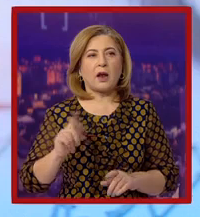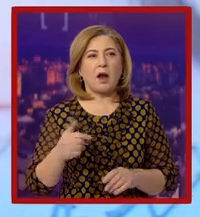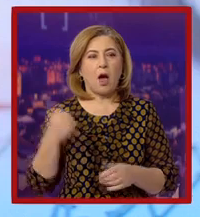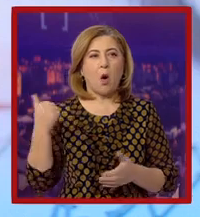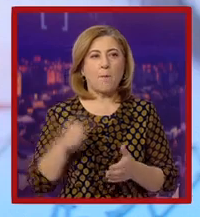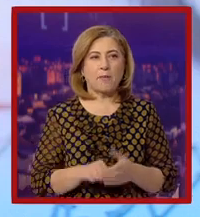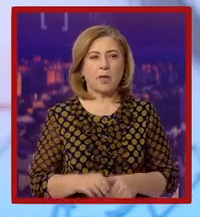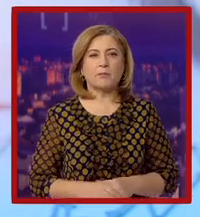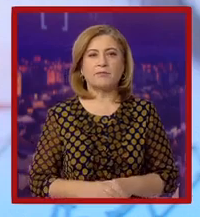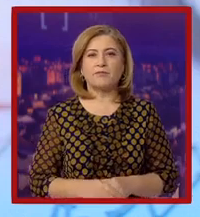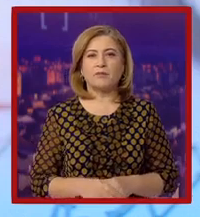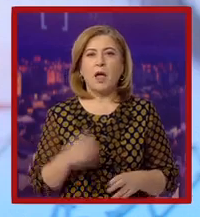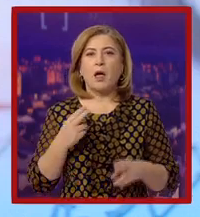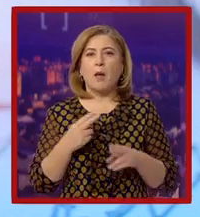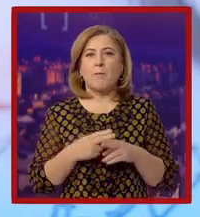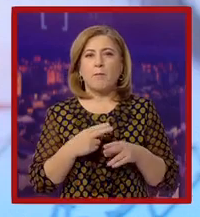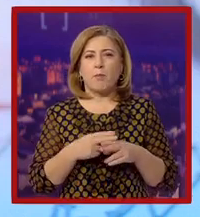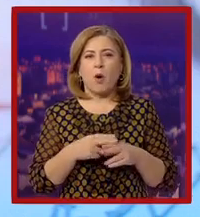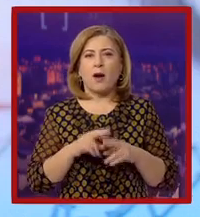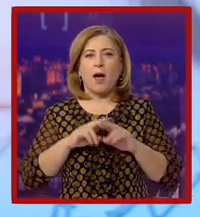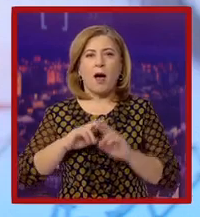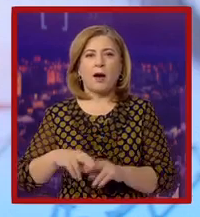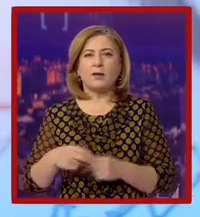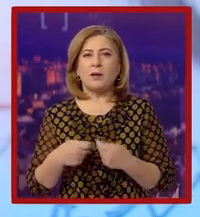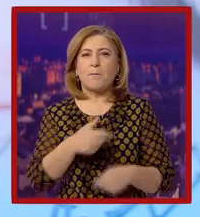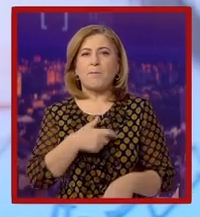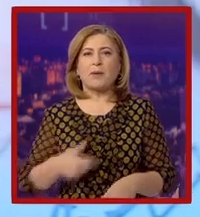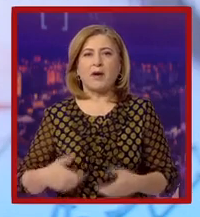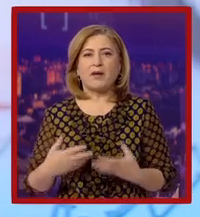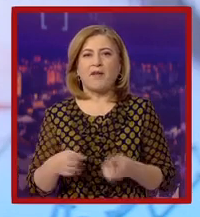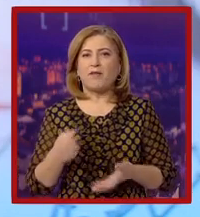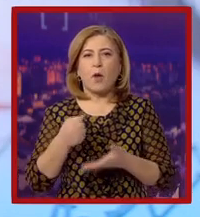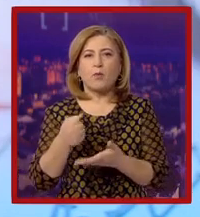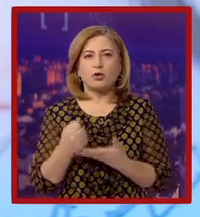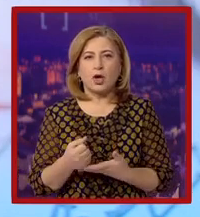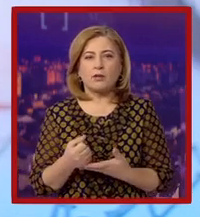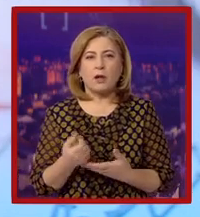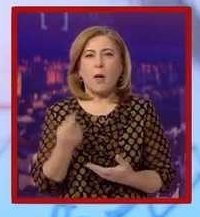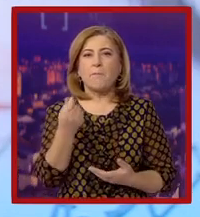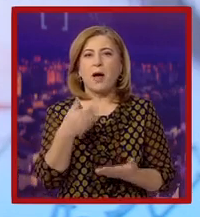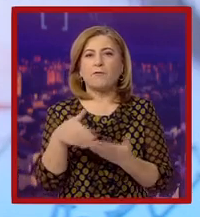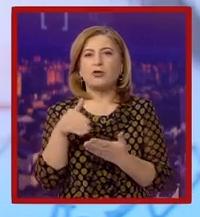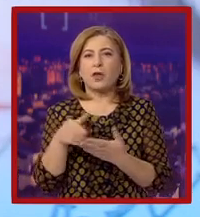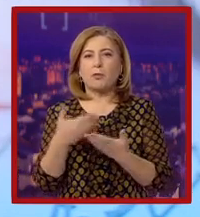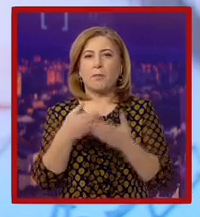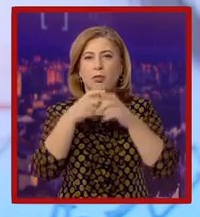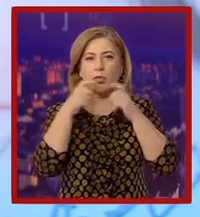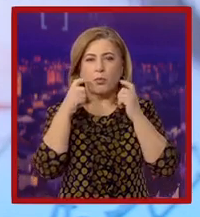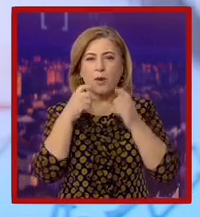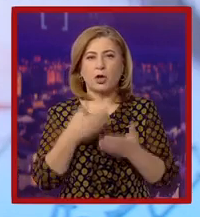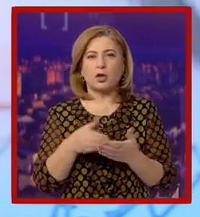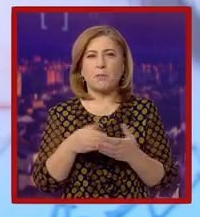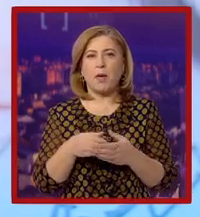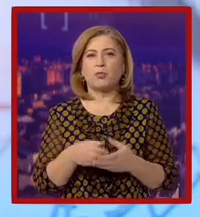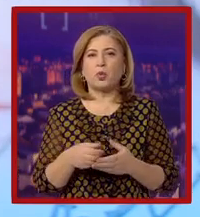Pandemia a lăsat primăriile din țară fără buget de investiții. Banii s-au dus pe măști și dezinfectanți. Unii edili au intrat chiar și în banii